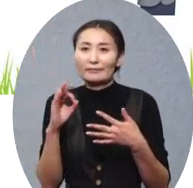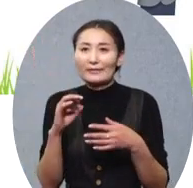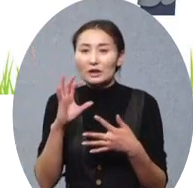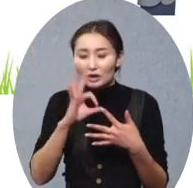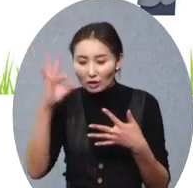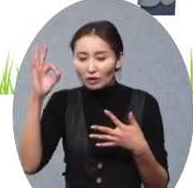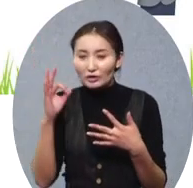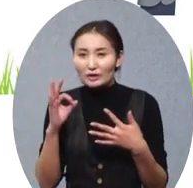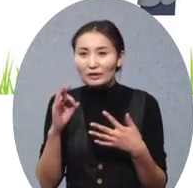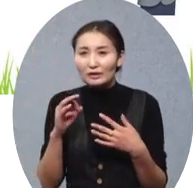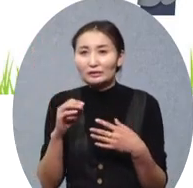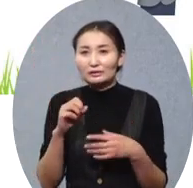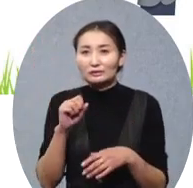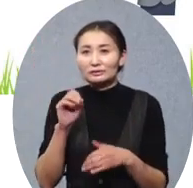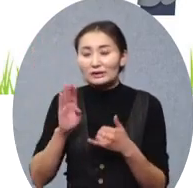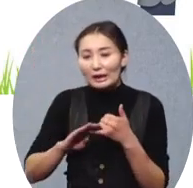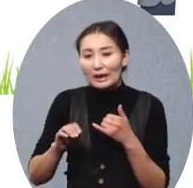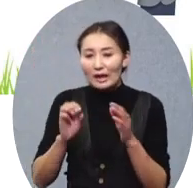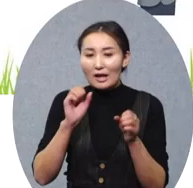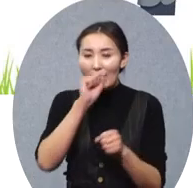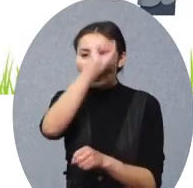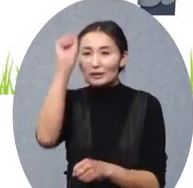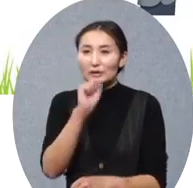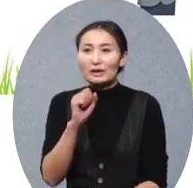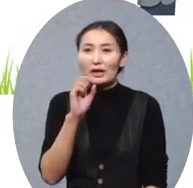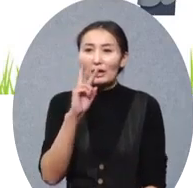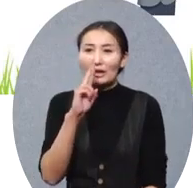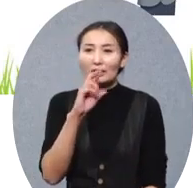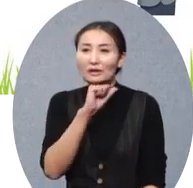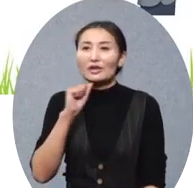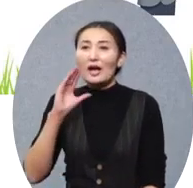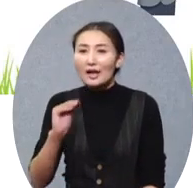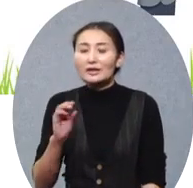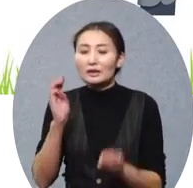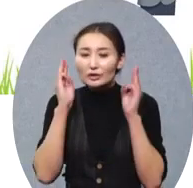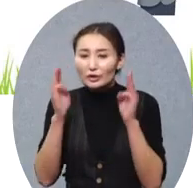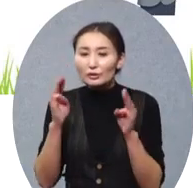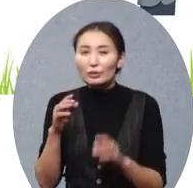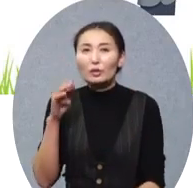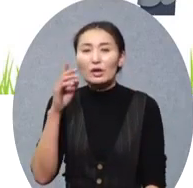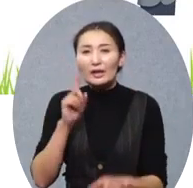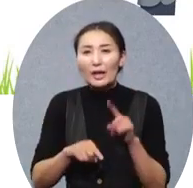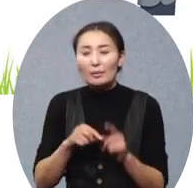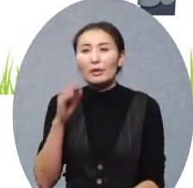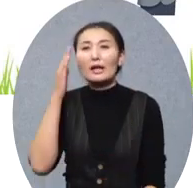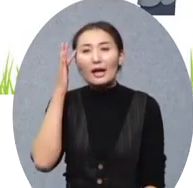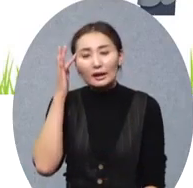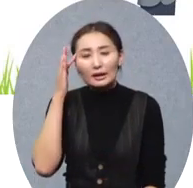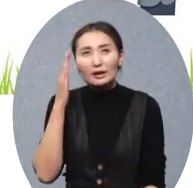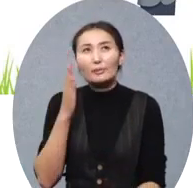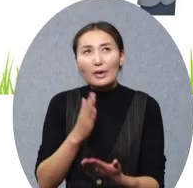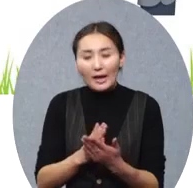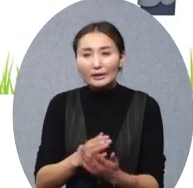авна. За, сонгож авсныхаа дараа одоо энэ асуудлыг шийдвэрлэхэд ямар арга зам хэрэгтэй юм? Асуудлаа